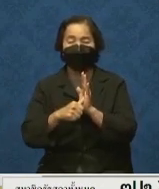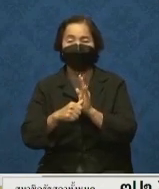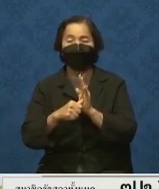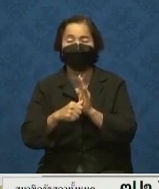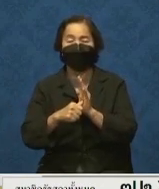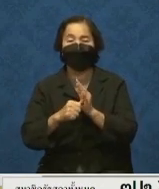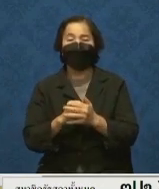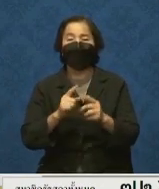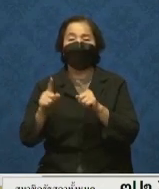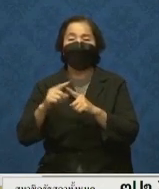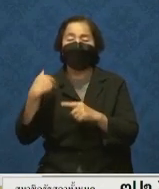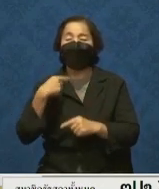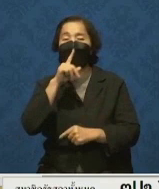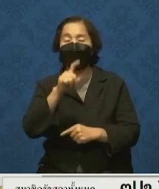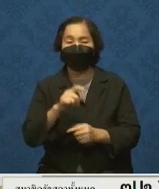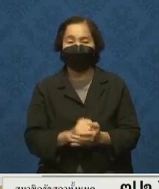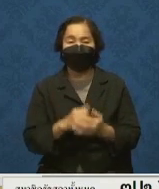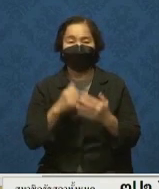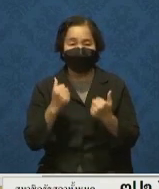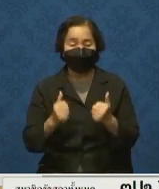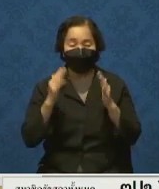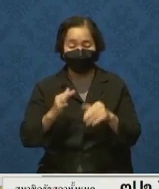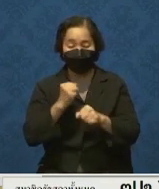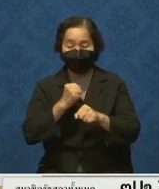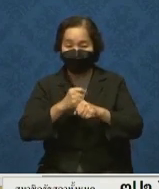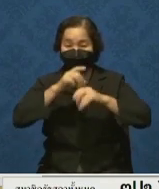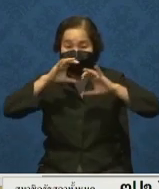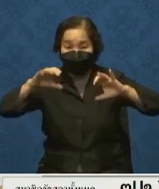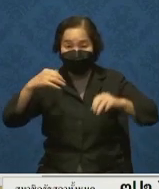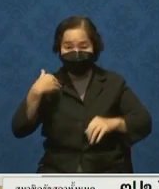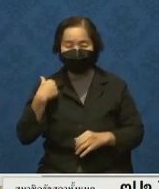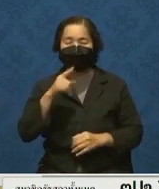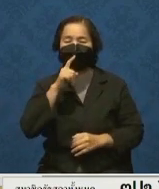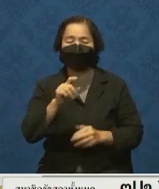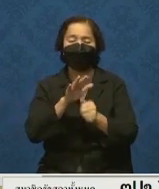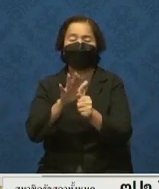ณ์ปามว่ตรนี้ เปนคะกปจำรวๆอิกปชัชตรงไหนครับ